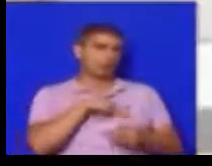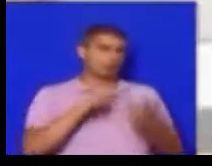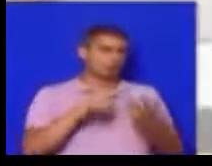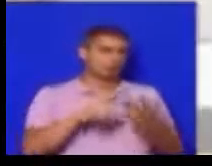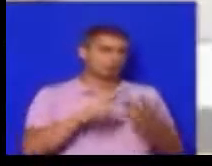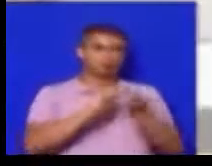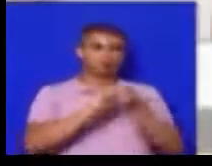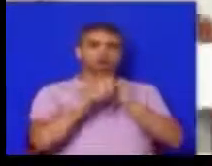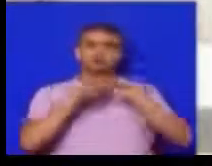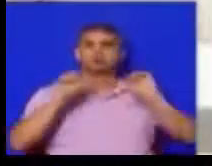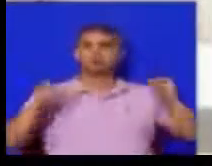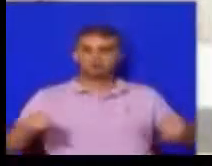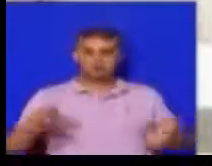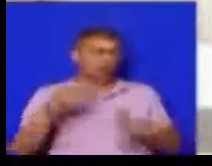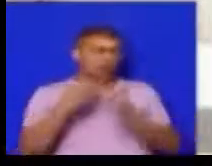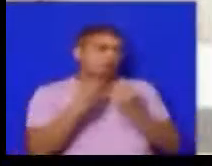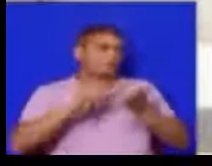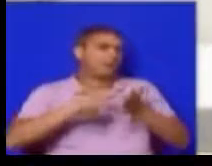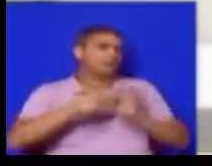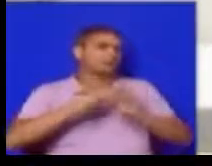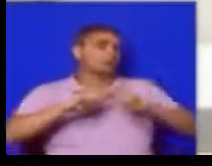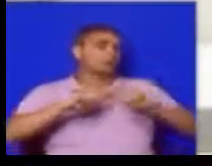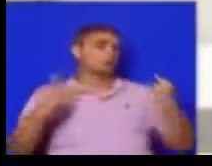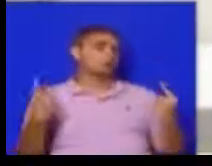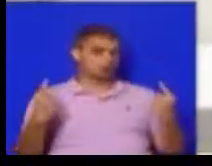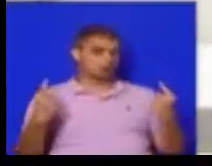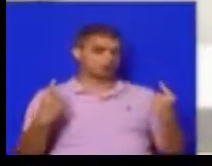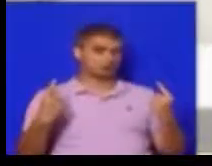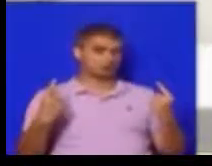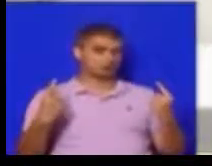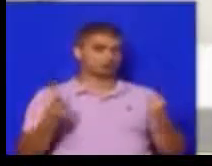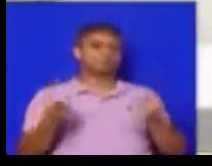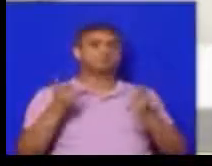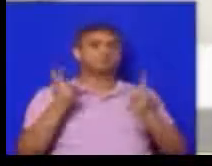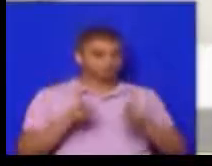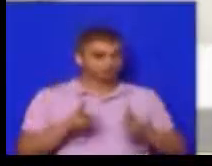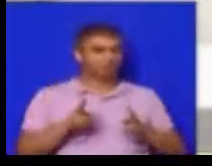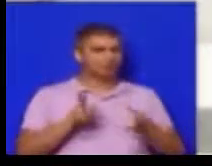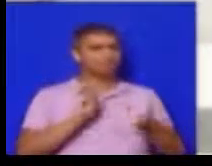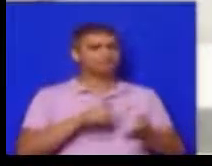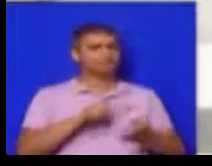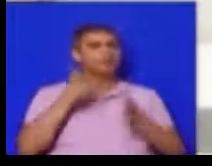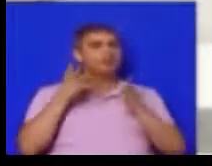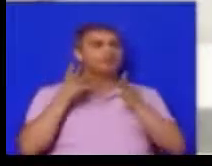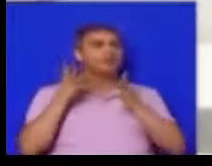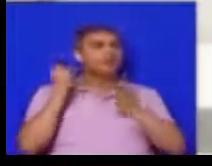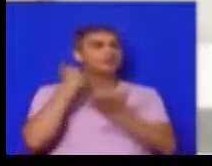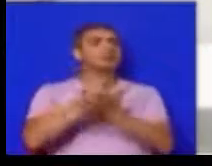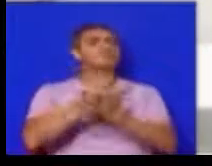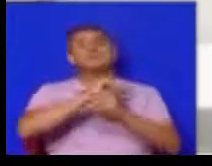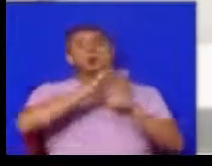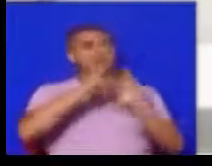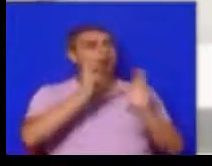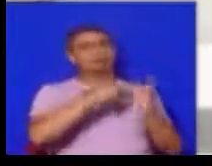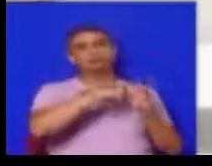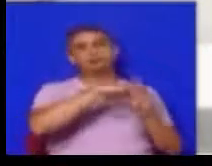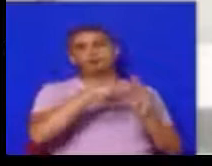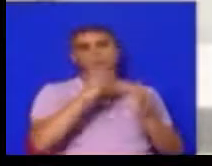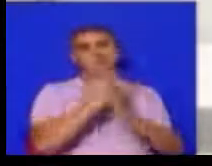שינוי המשטר, יש הרבה אסטרטגיות אחרות. אפשר ונכון לתקוף רק אם כל האסטרטגיות האחרות